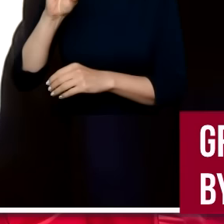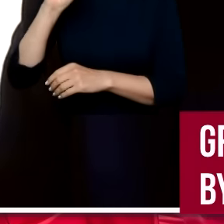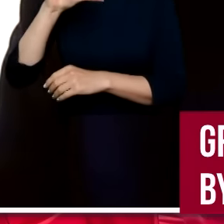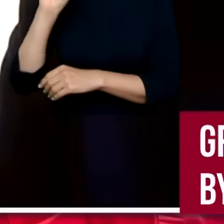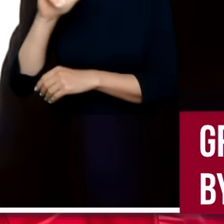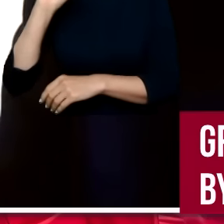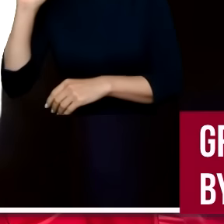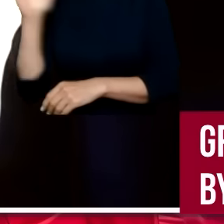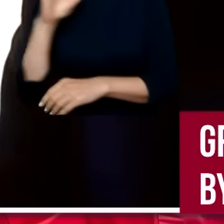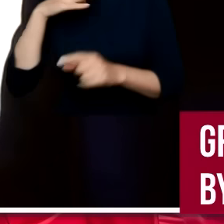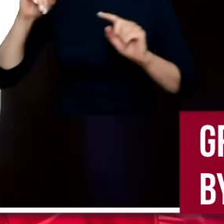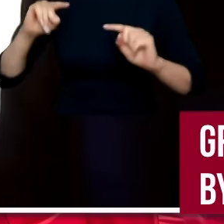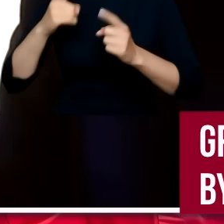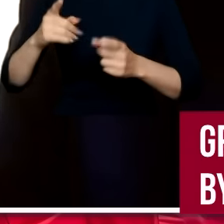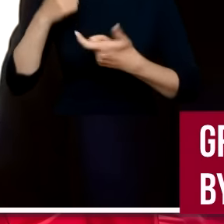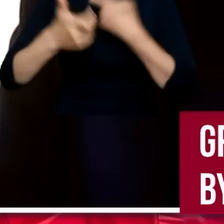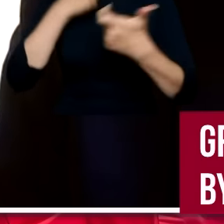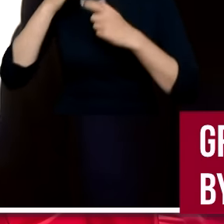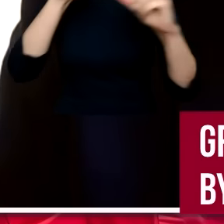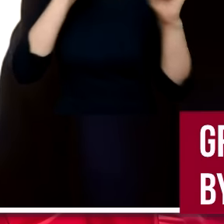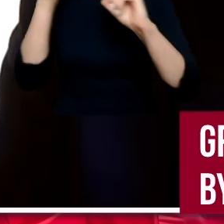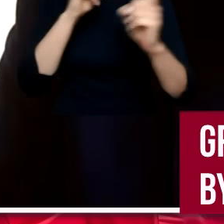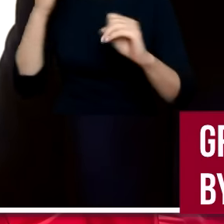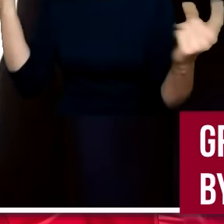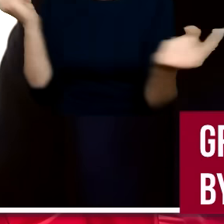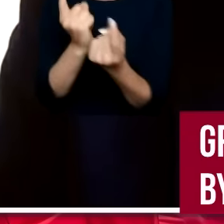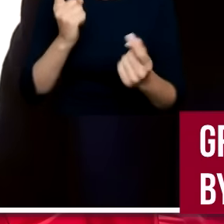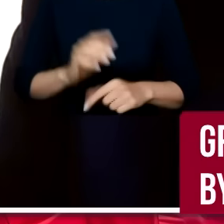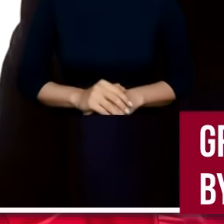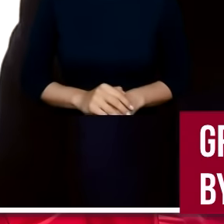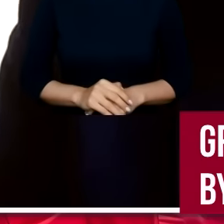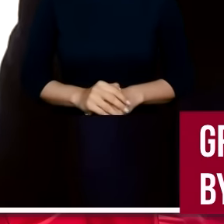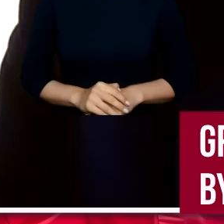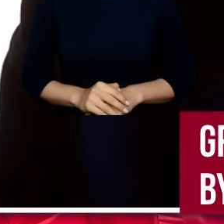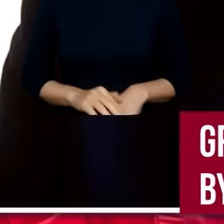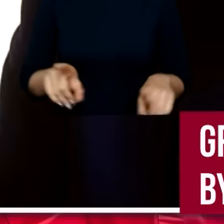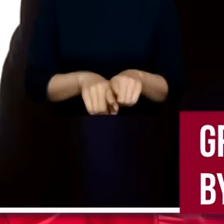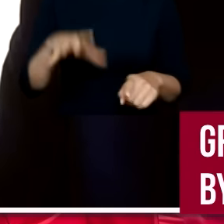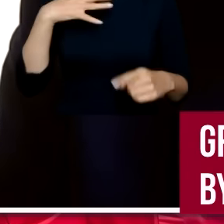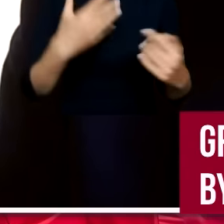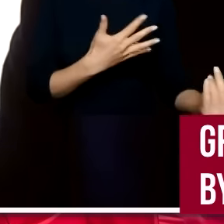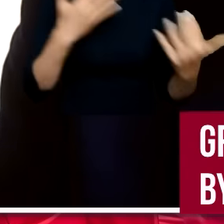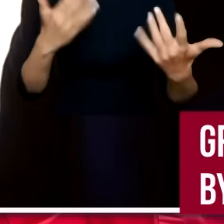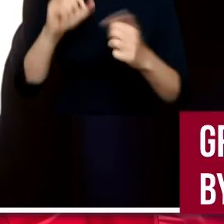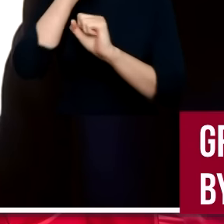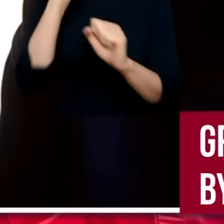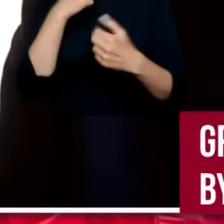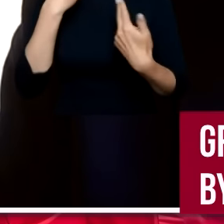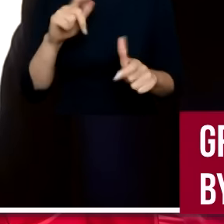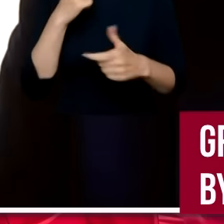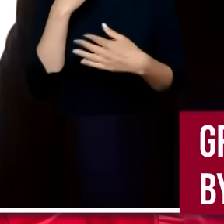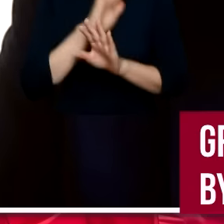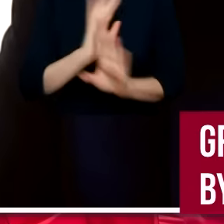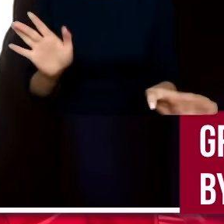zorganizowali sobie foto Opportunity dokładnie taką samą a jednocześnie wybuchały pożary których nikt nie komentował do których nikt się kompletnie nie